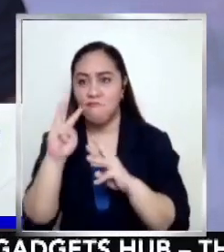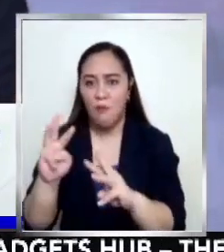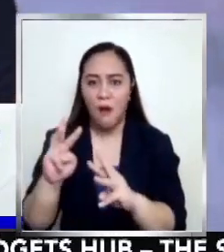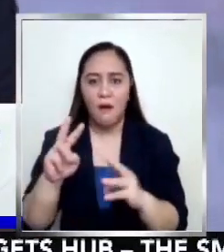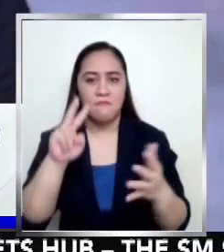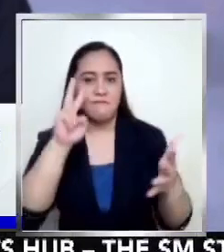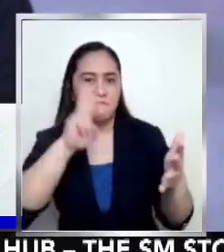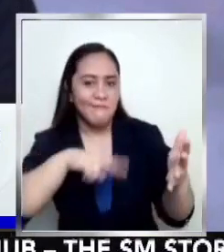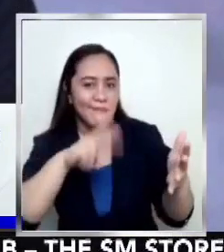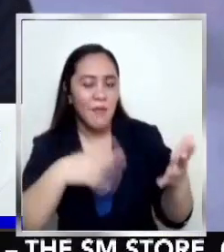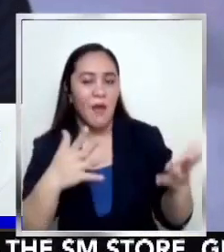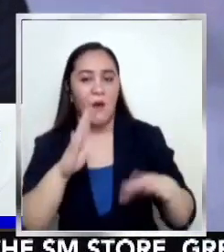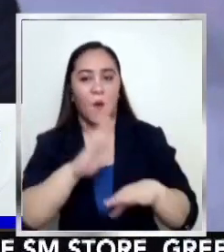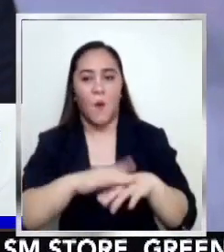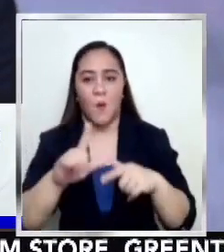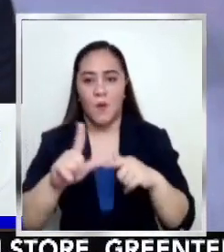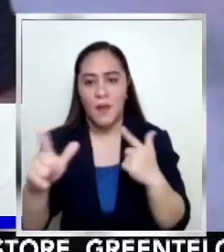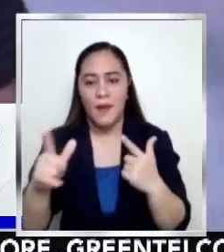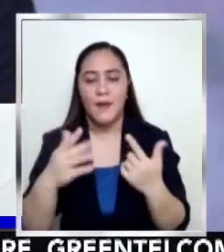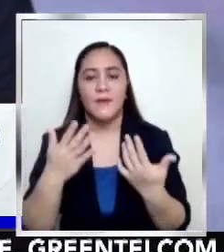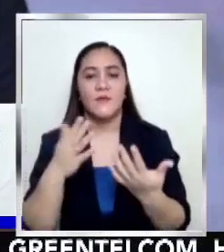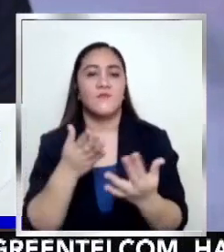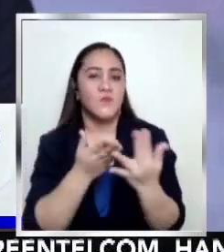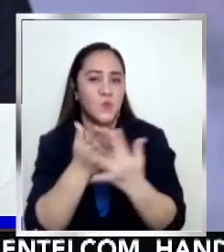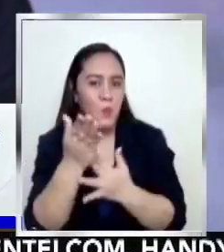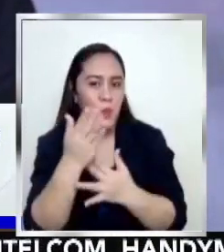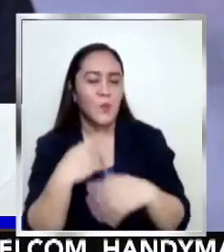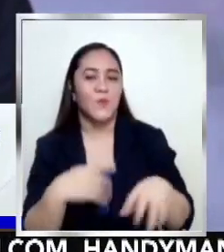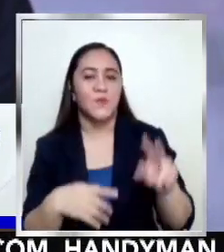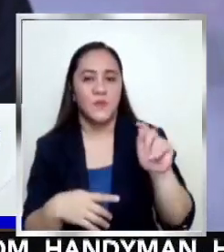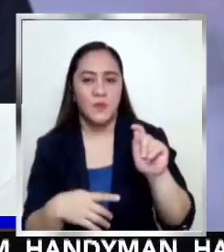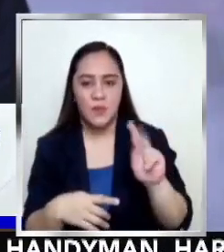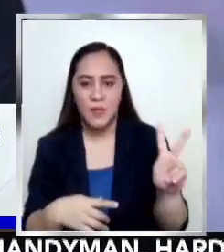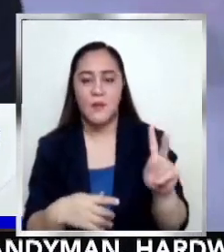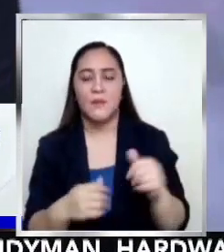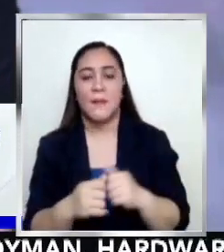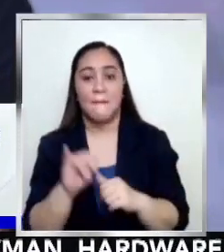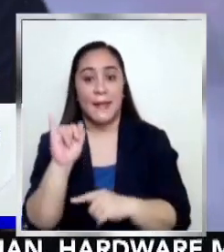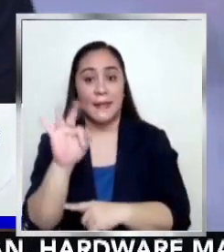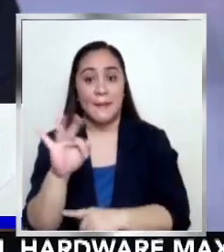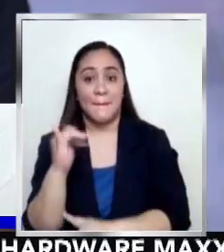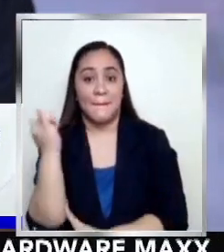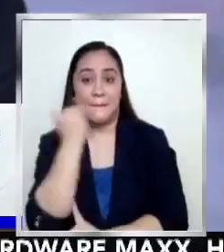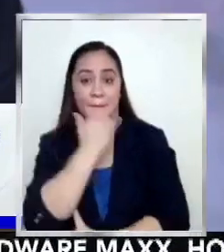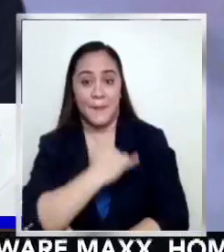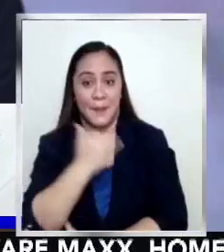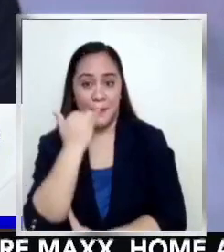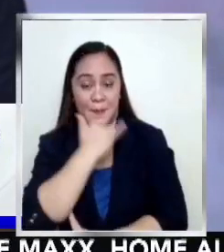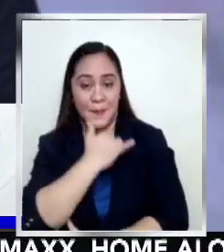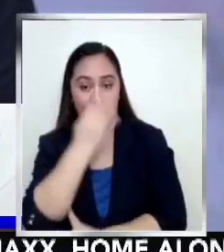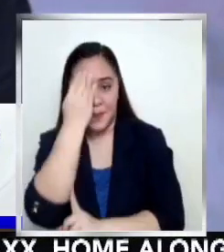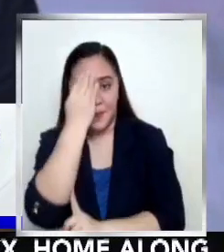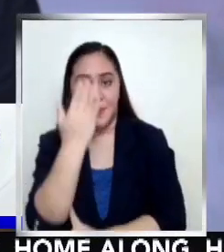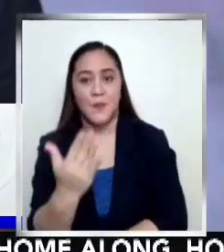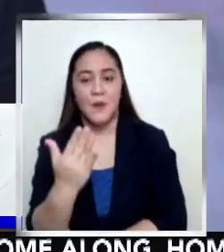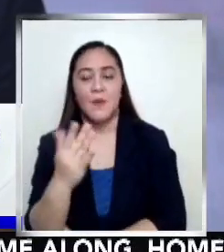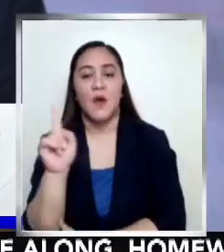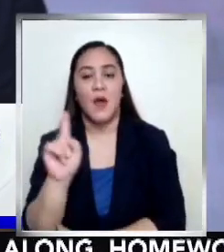yan o sa mainstream media. Kapag mali ang pagbabasehang impormasyon, malaki rin ang posibilidad na mali